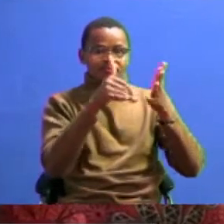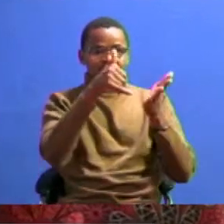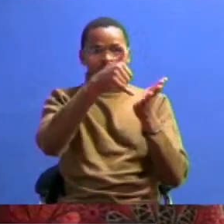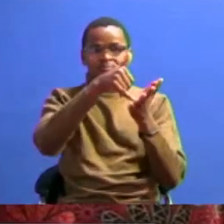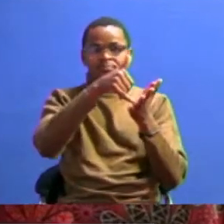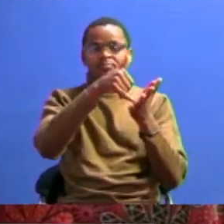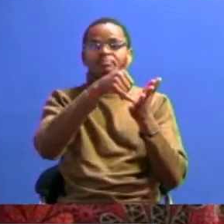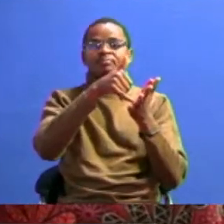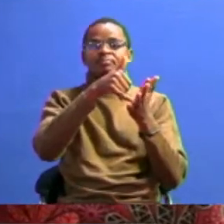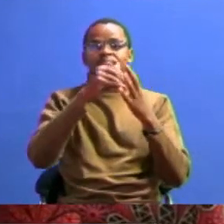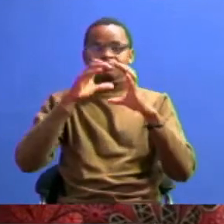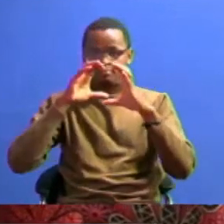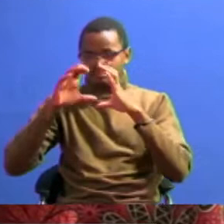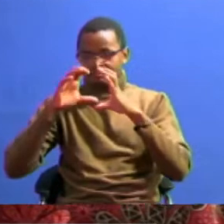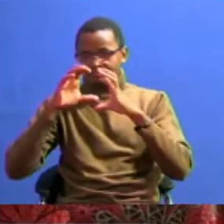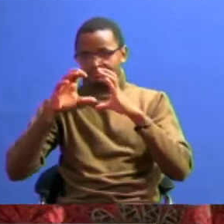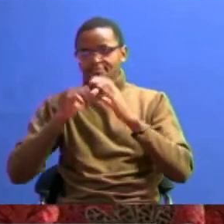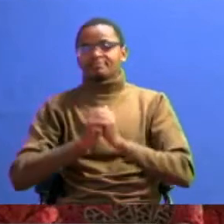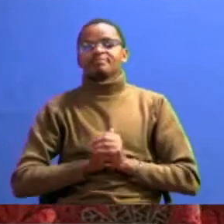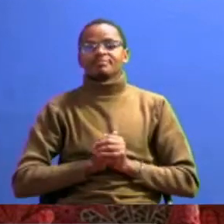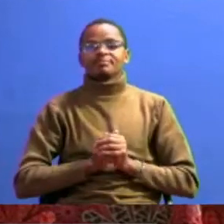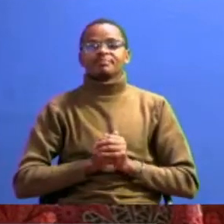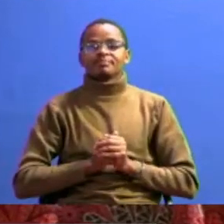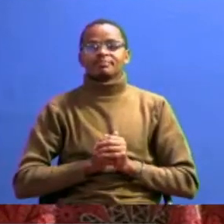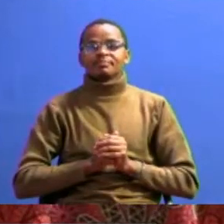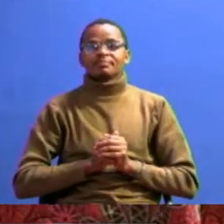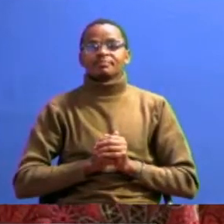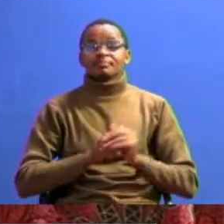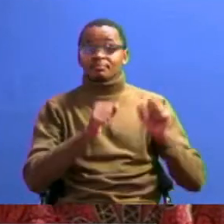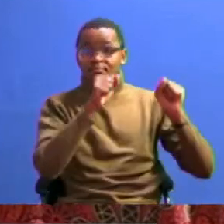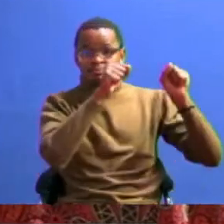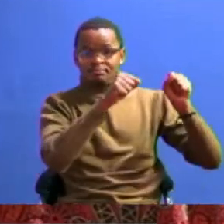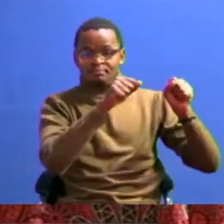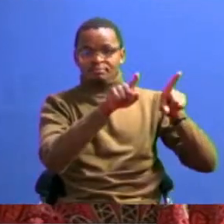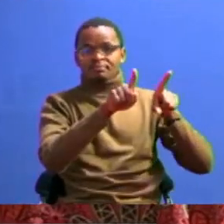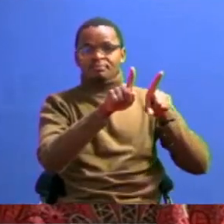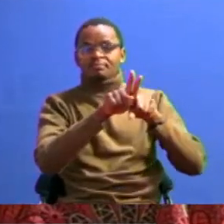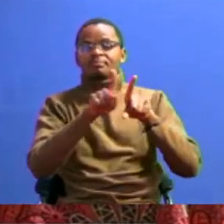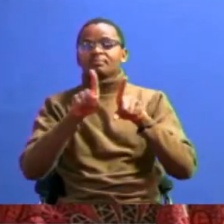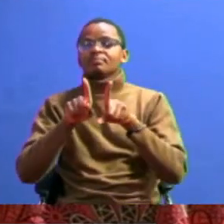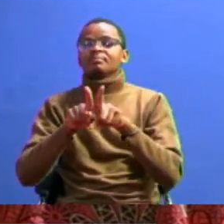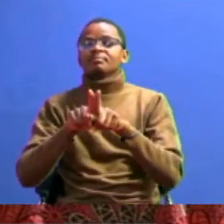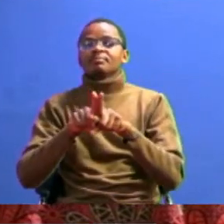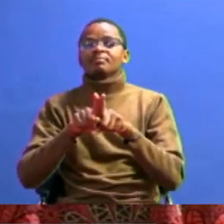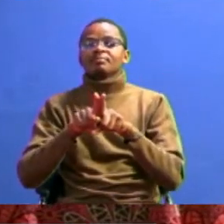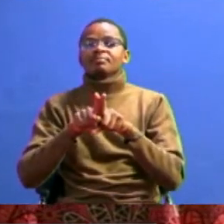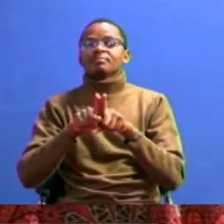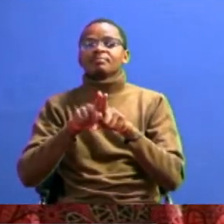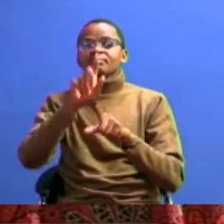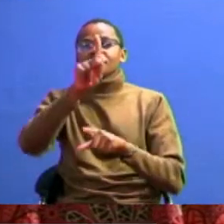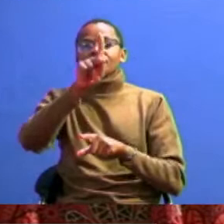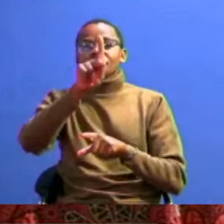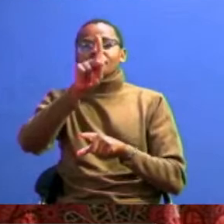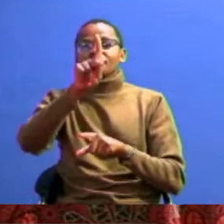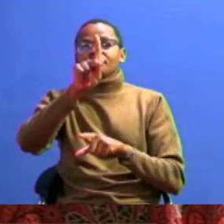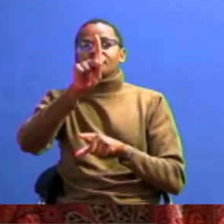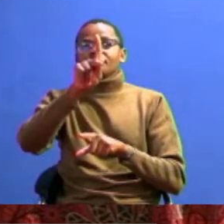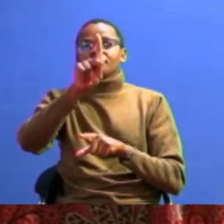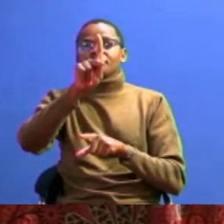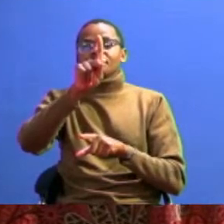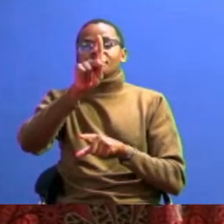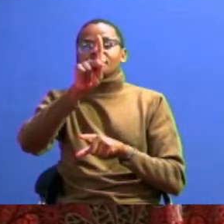ya mawasiliano. Tumekubaliana pia ile inaitwa Communication Authority of